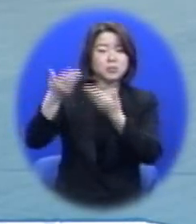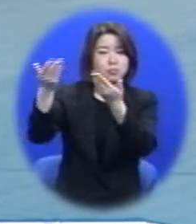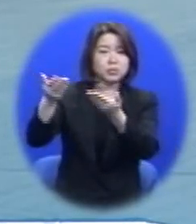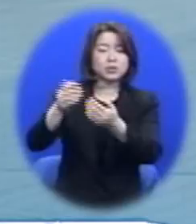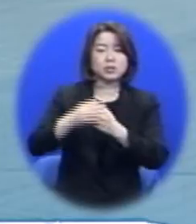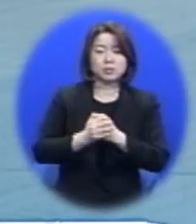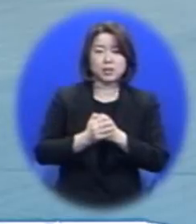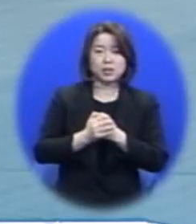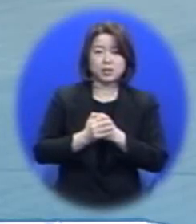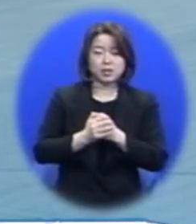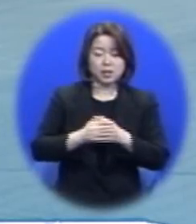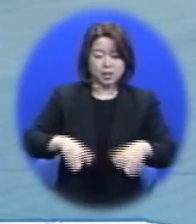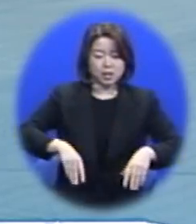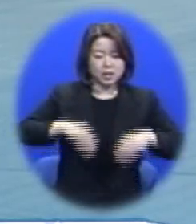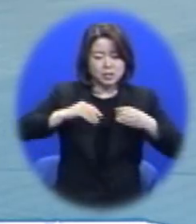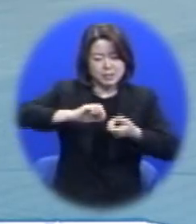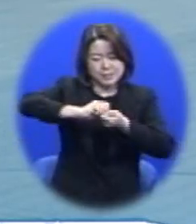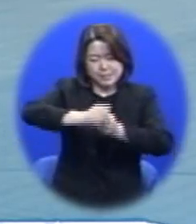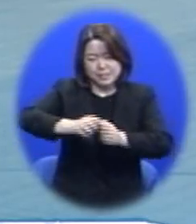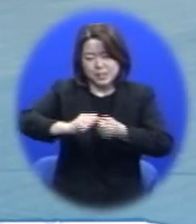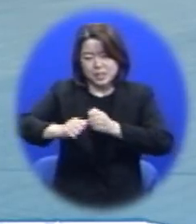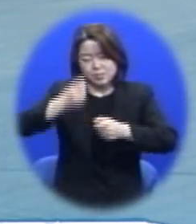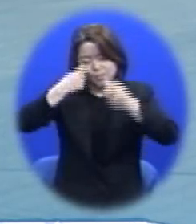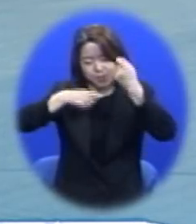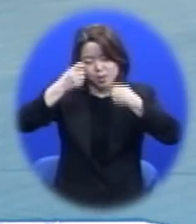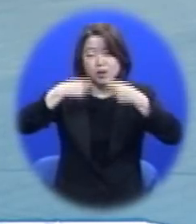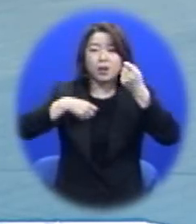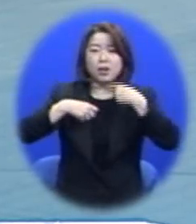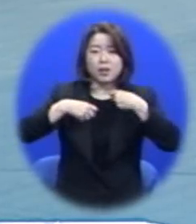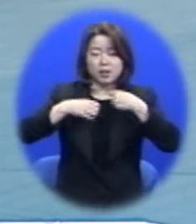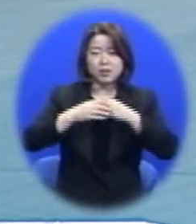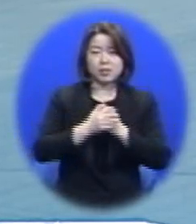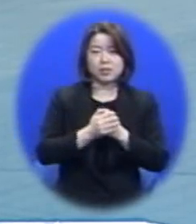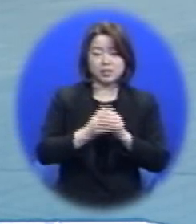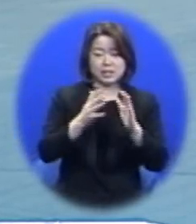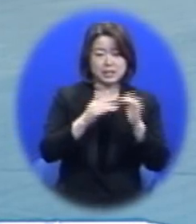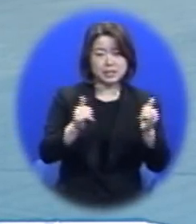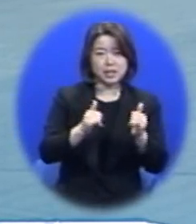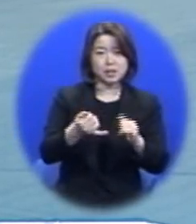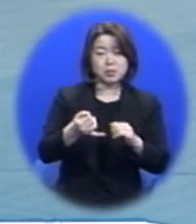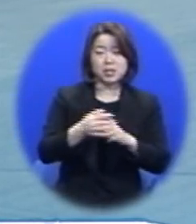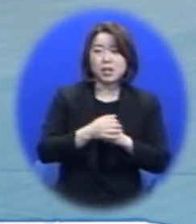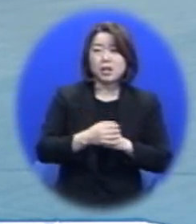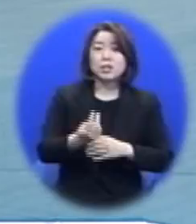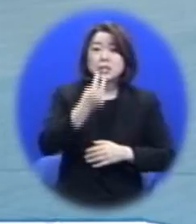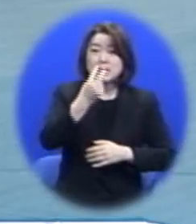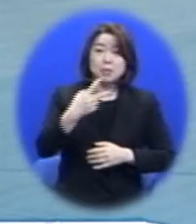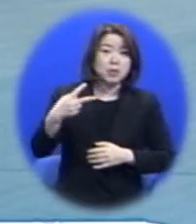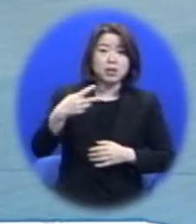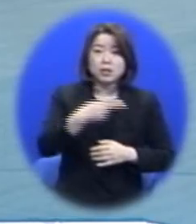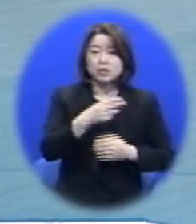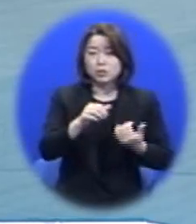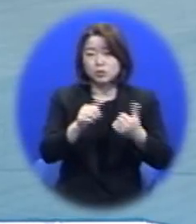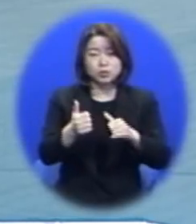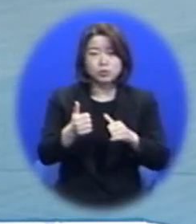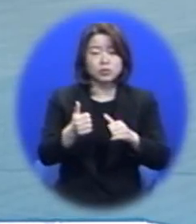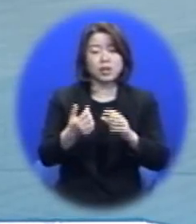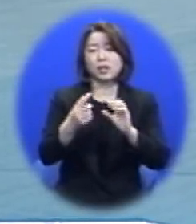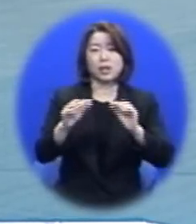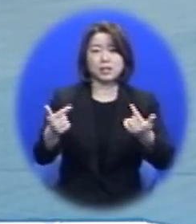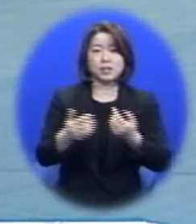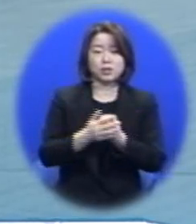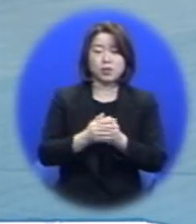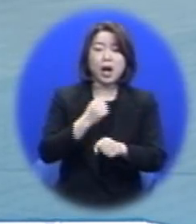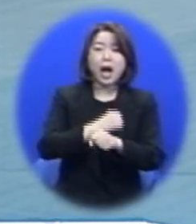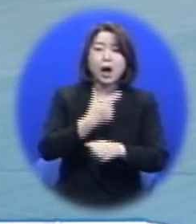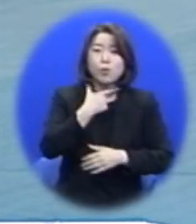쥐어뜯으면서 울었어요. 사람이 꼭 목숨이 끊어져야 죽는 게 아니더라. 하고 싶은 거 할 수